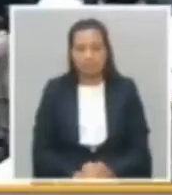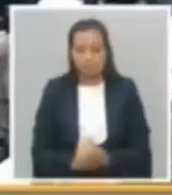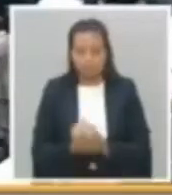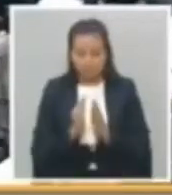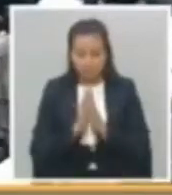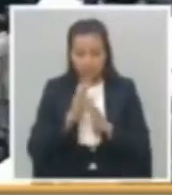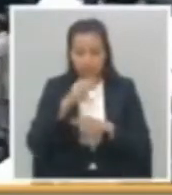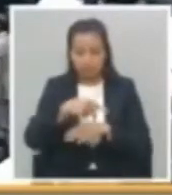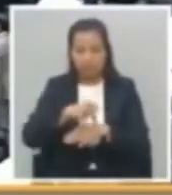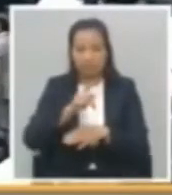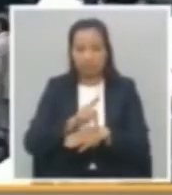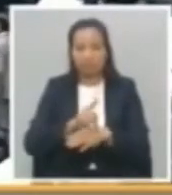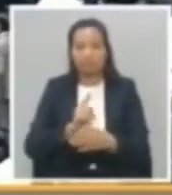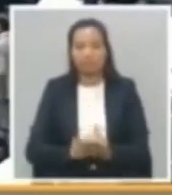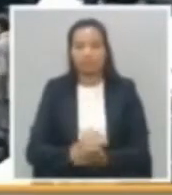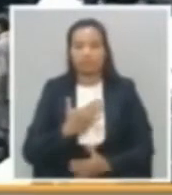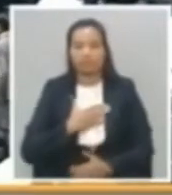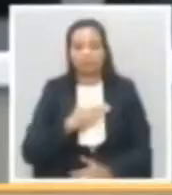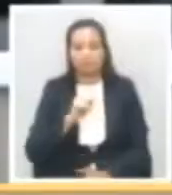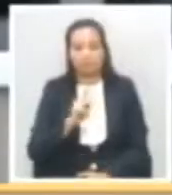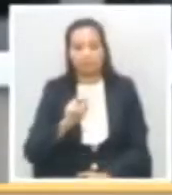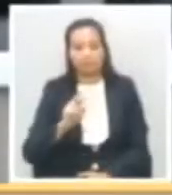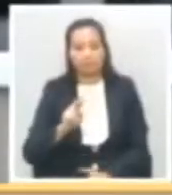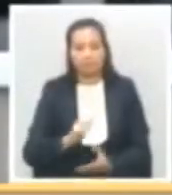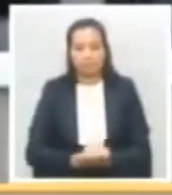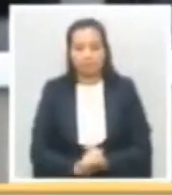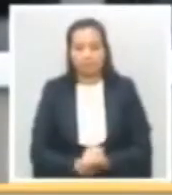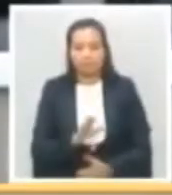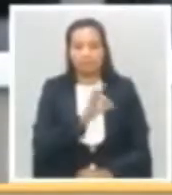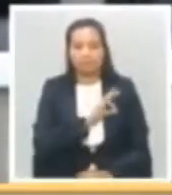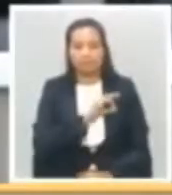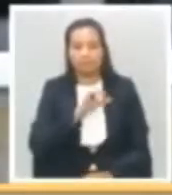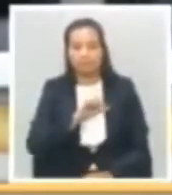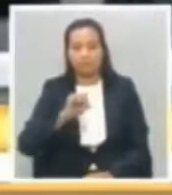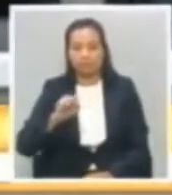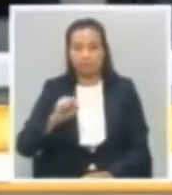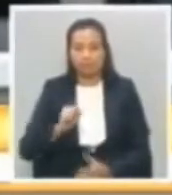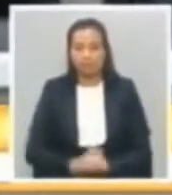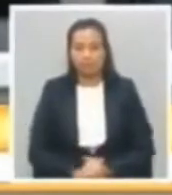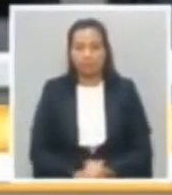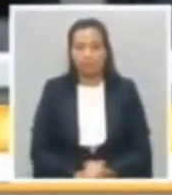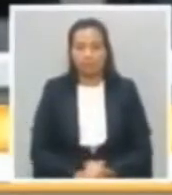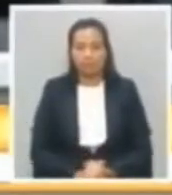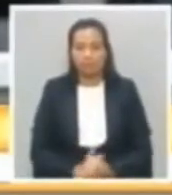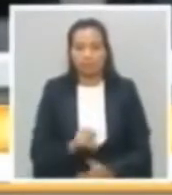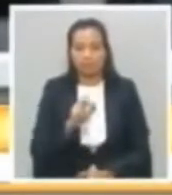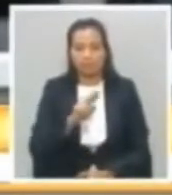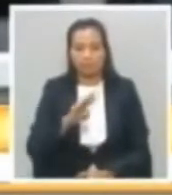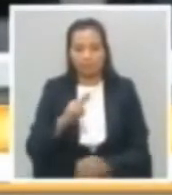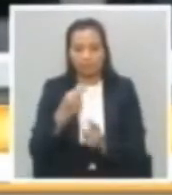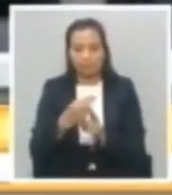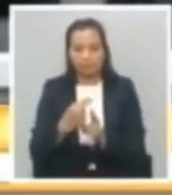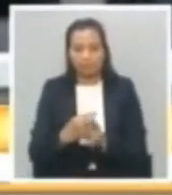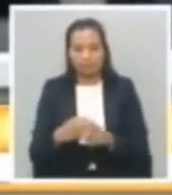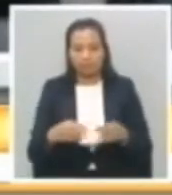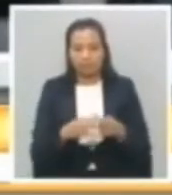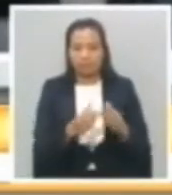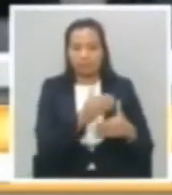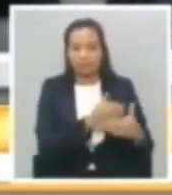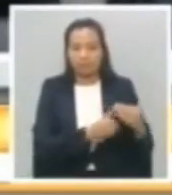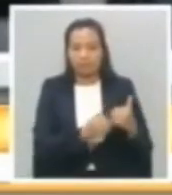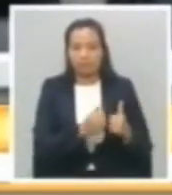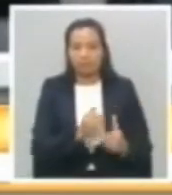กราบเรียนท่านประธานสภาที่เคารพผมกรจาติโกนิตสมาชิกสภาผู้แทนราษฎรในระบบบัญชีรายชื่อพรรคประชาธิปัตย์